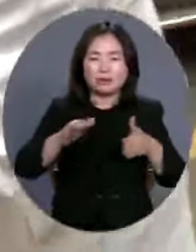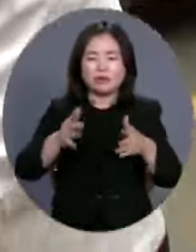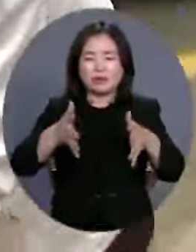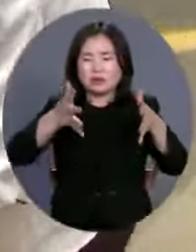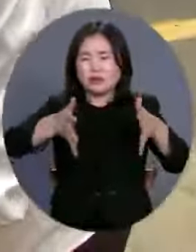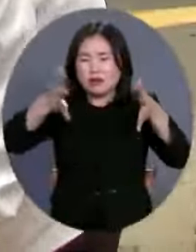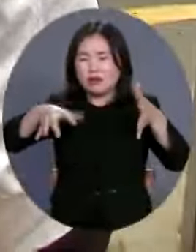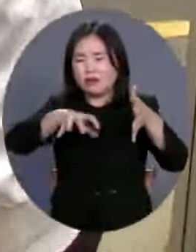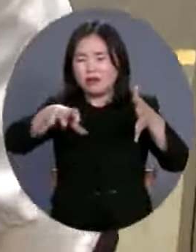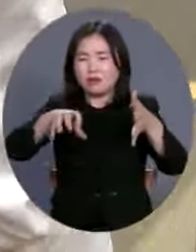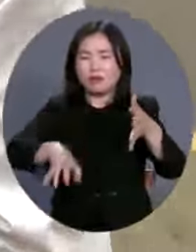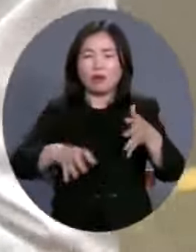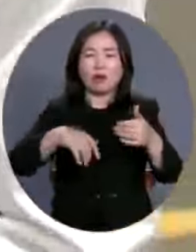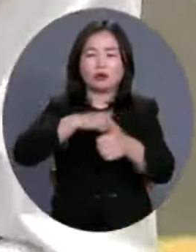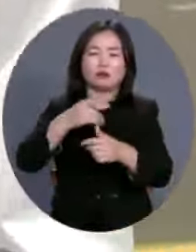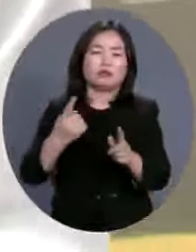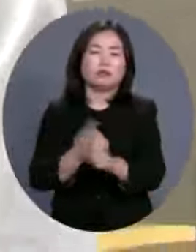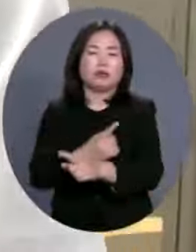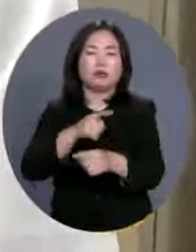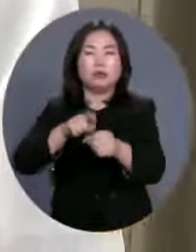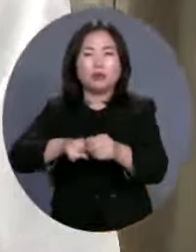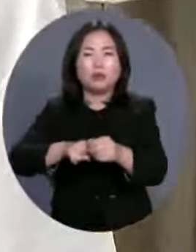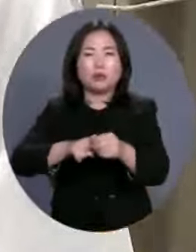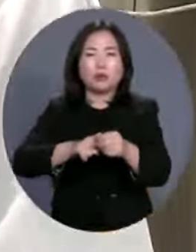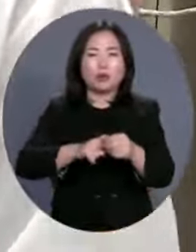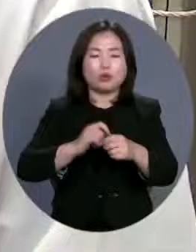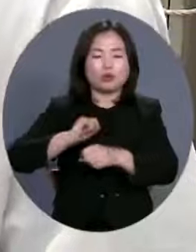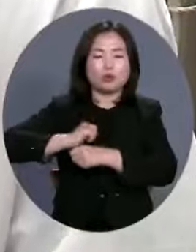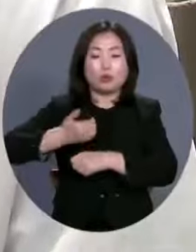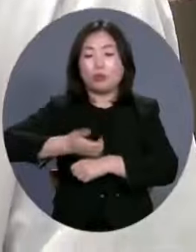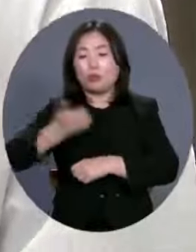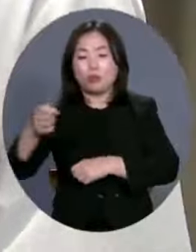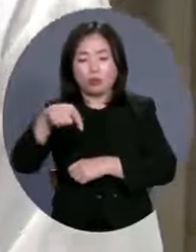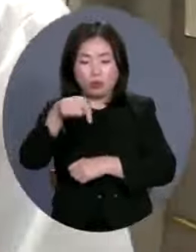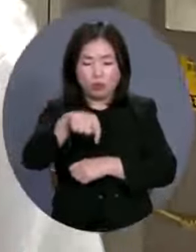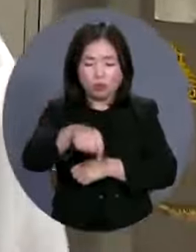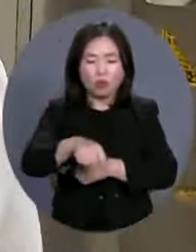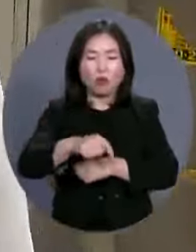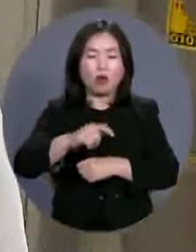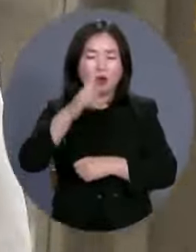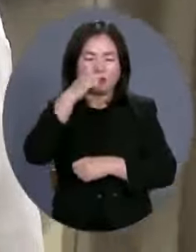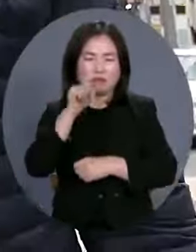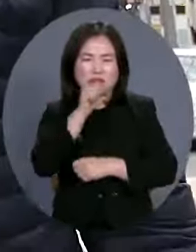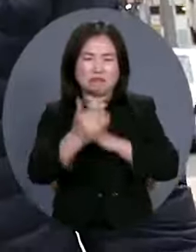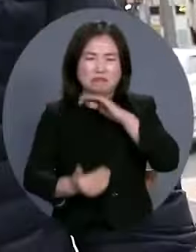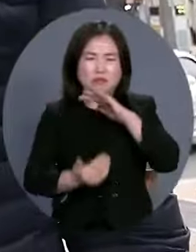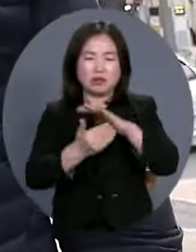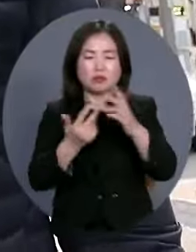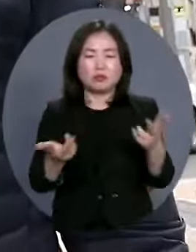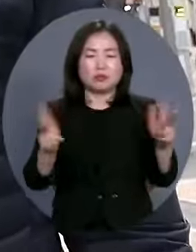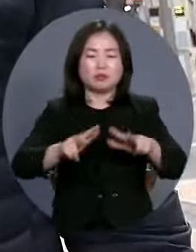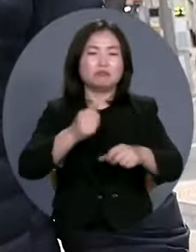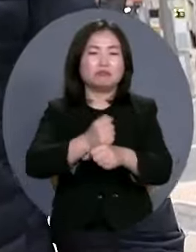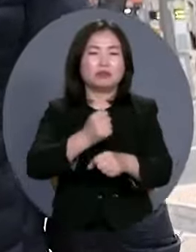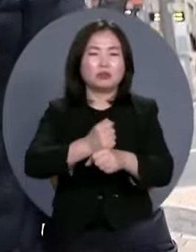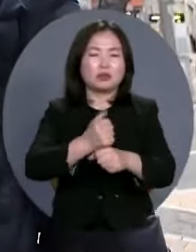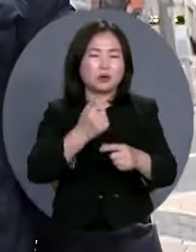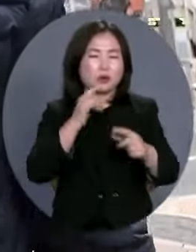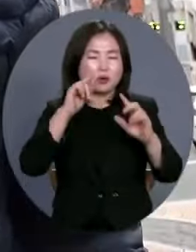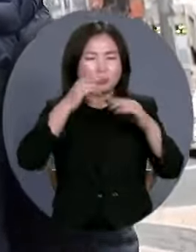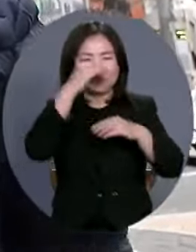숲으로 채워진 도심의 환경 개선을 위해 군부대가 옮겨간 자리에 아시아 최대 규모의 공원을 조성해